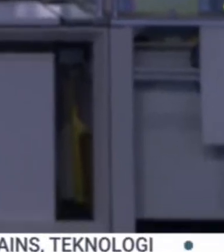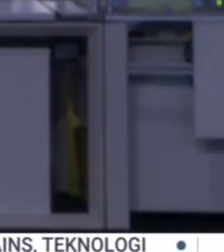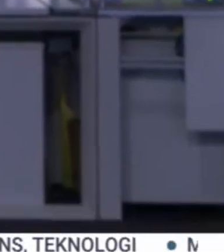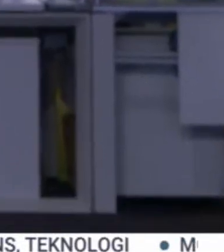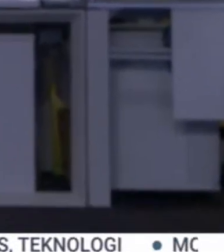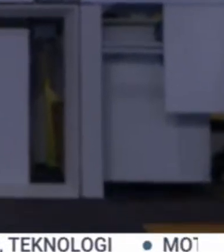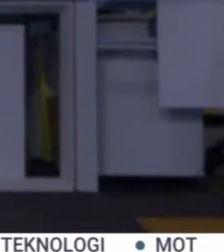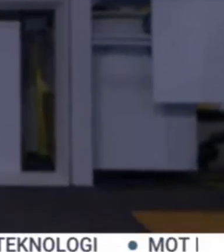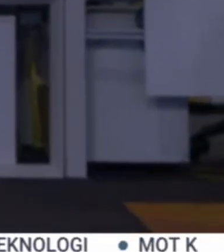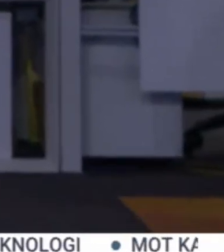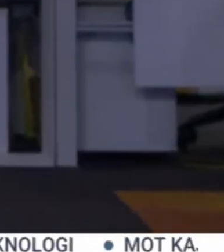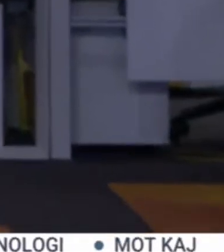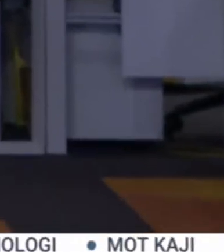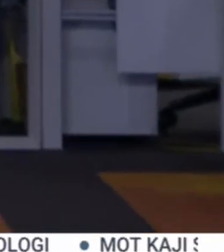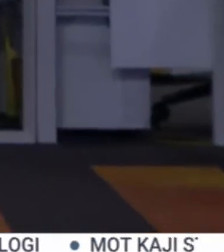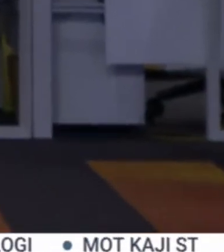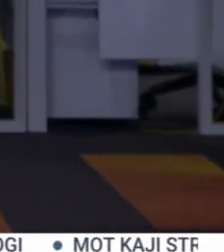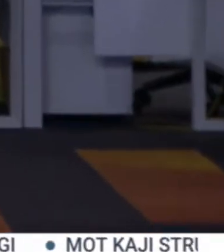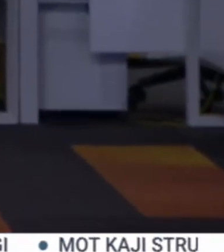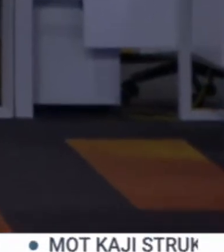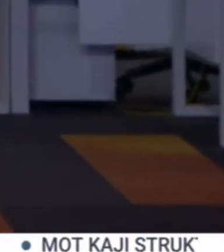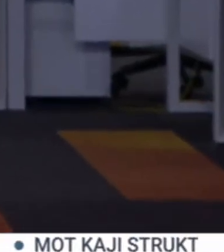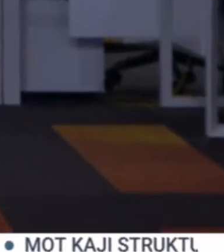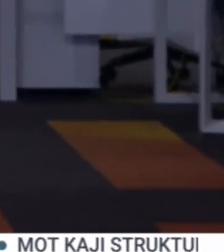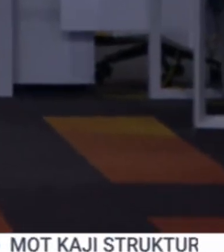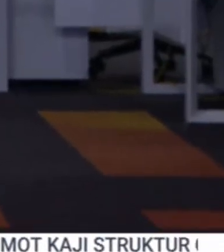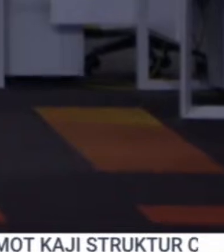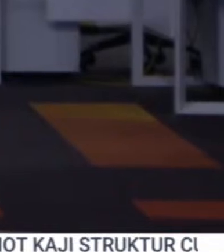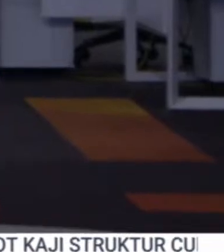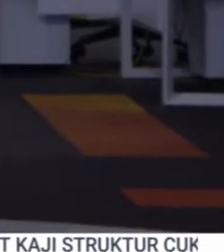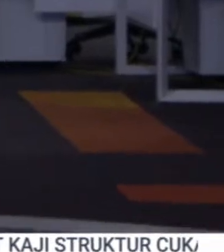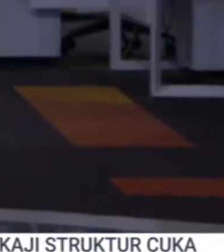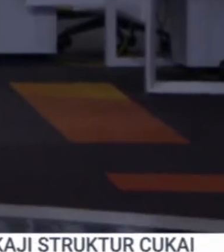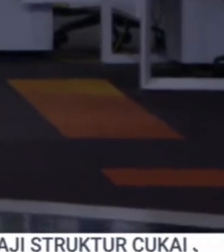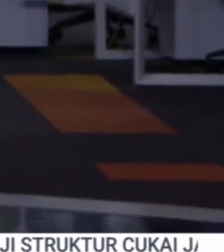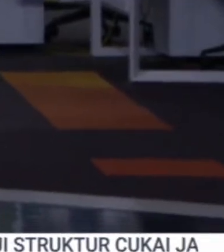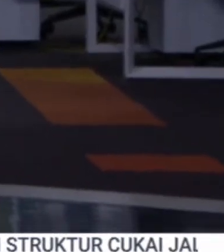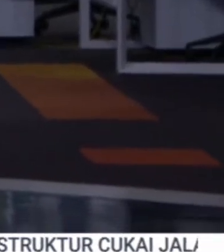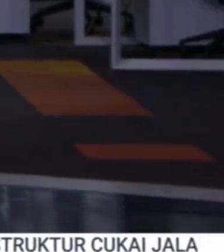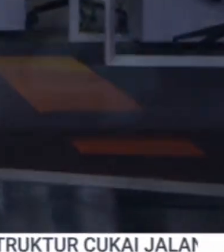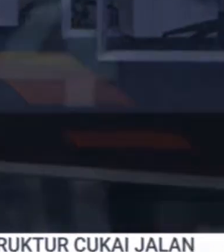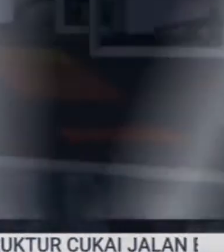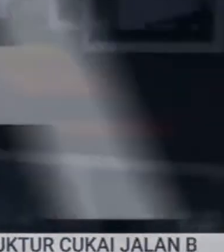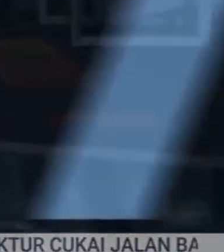dan Hazel Desmond untuk paparan lebih komprehensif. Assalamualaikum, salam Malaysia Madani.